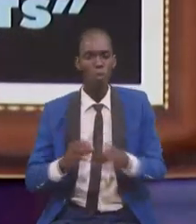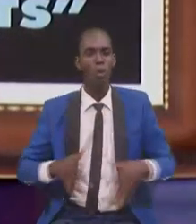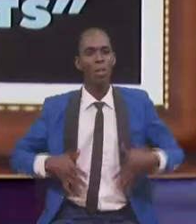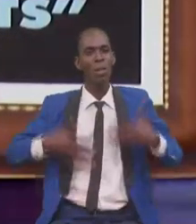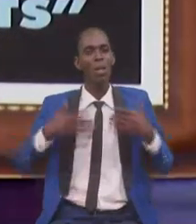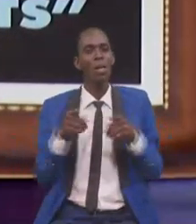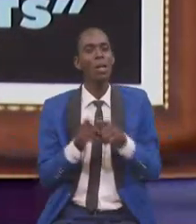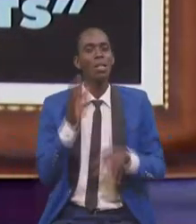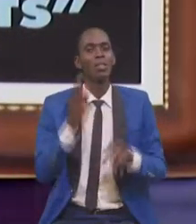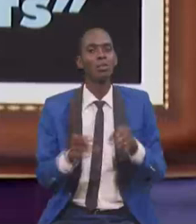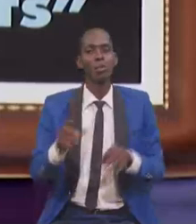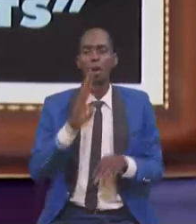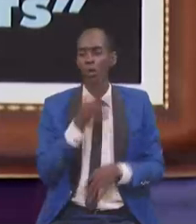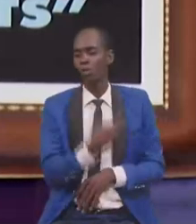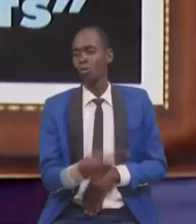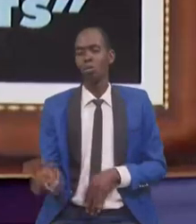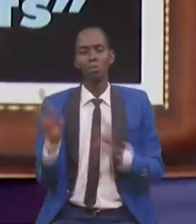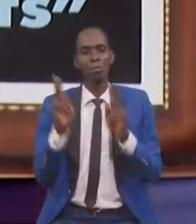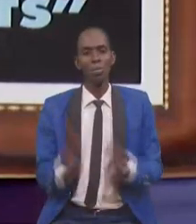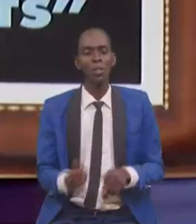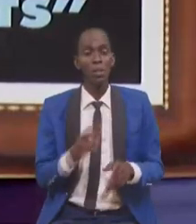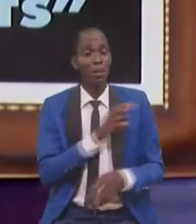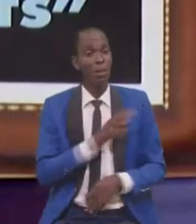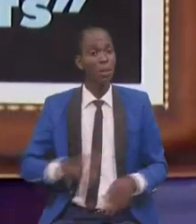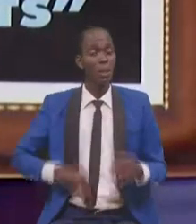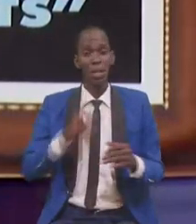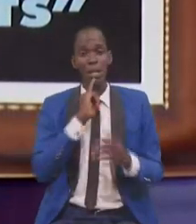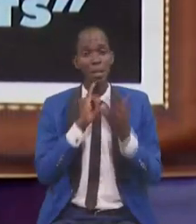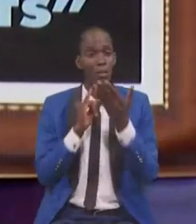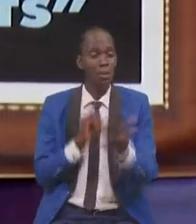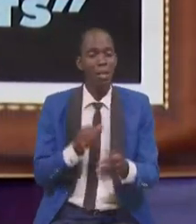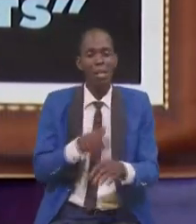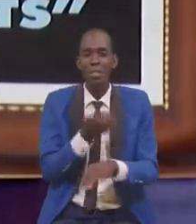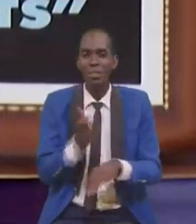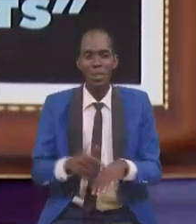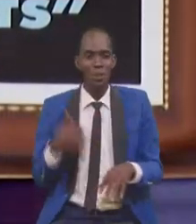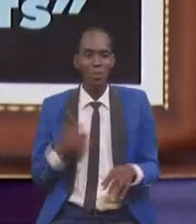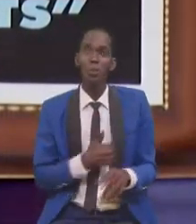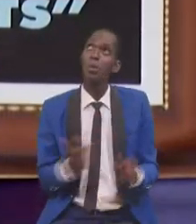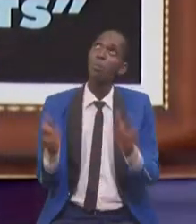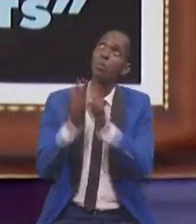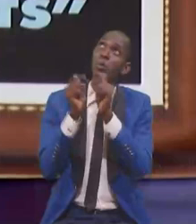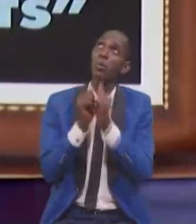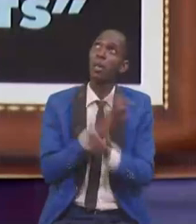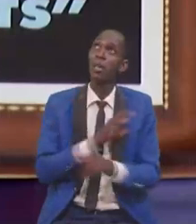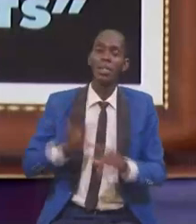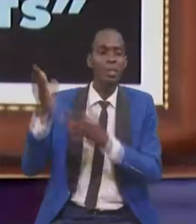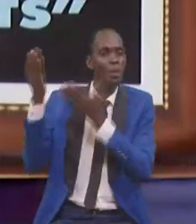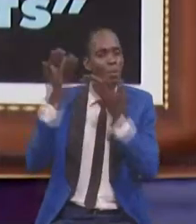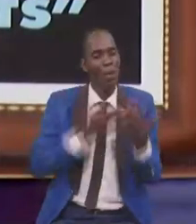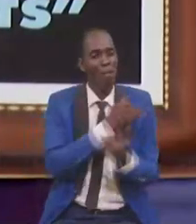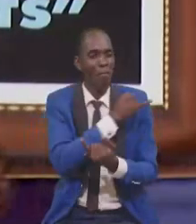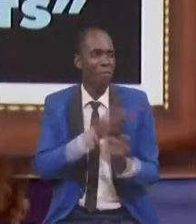la vie comme si vous êtes une personne malheureuse. Christ est là et lorsque nous venons à Christ, il apporte